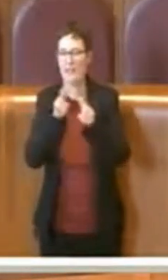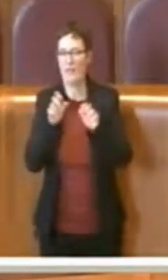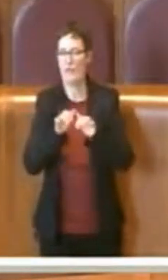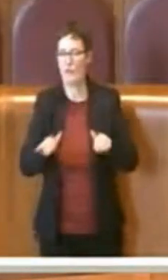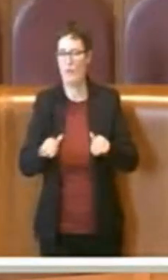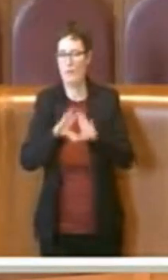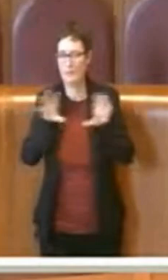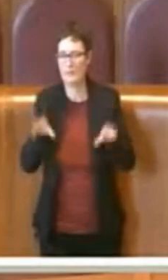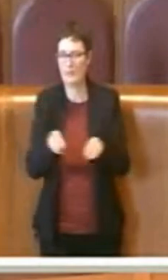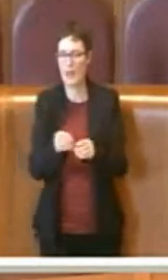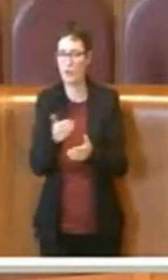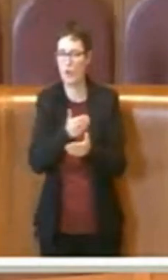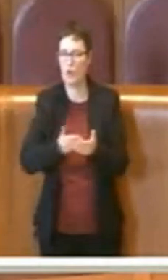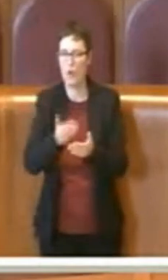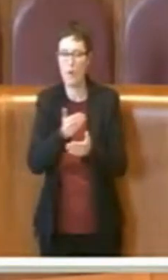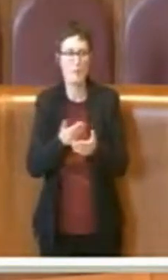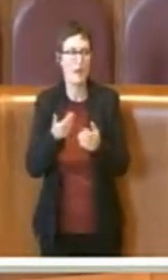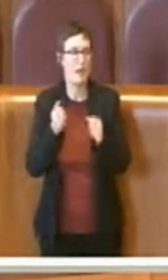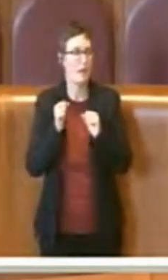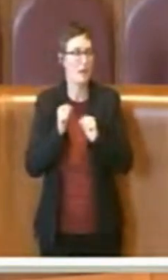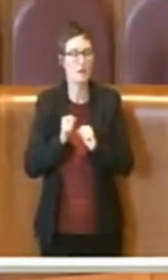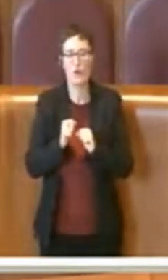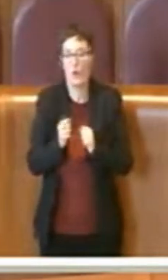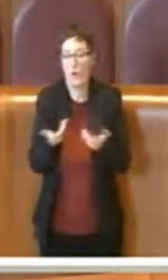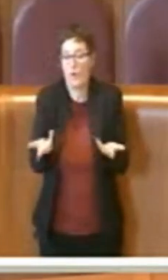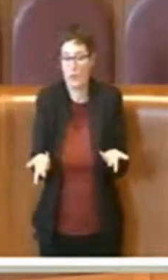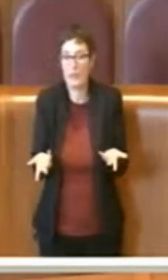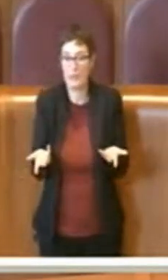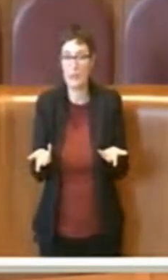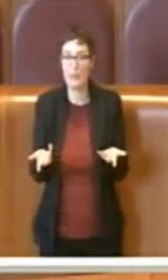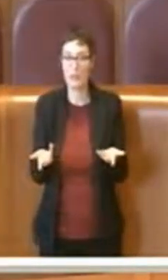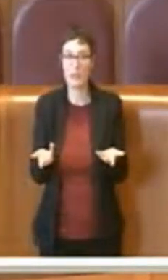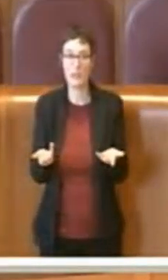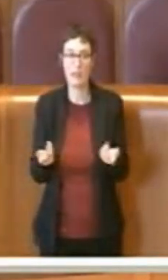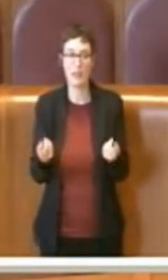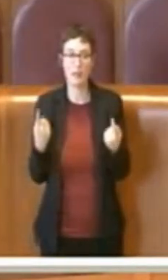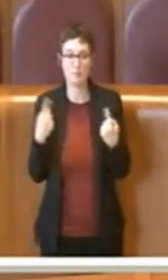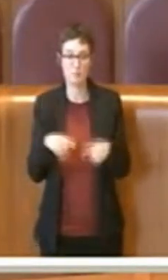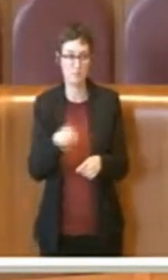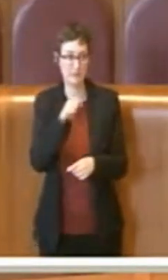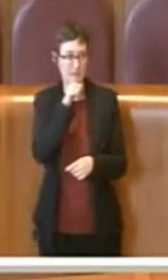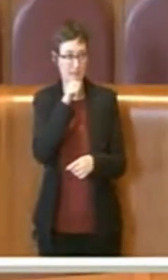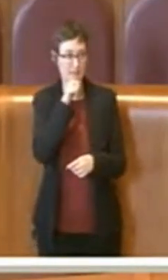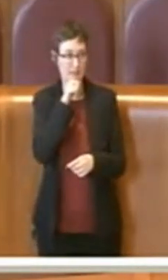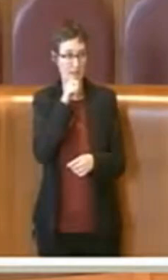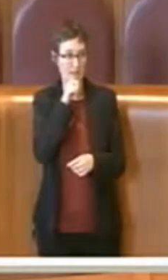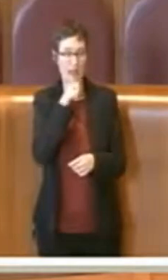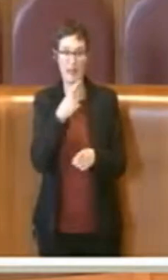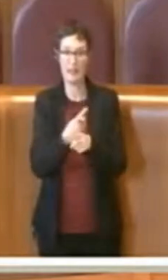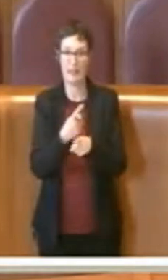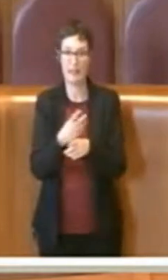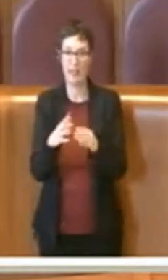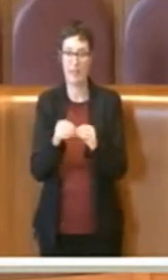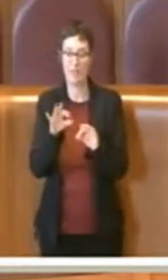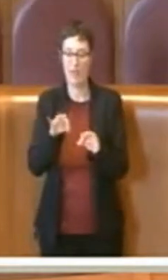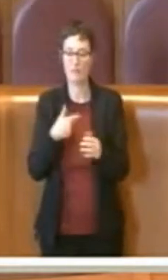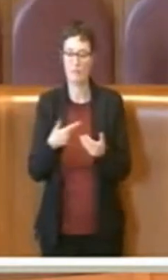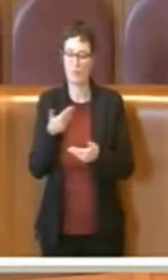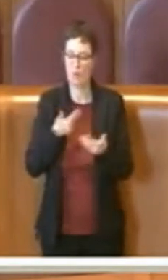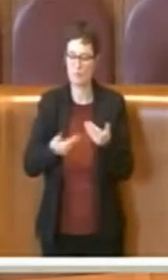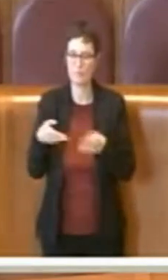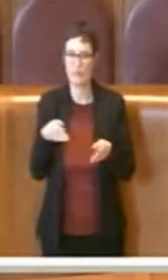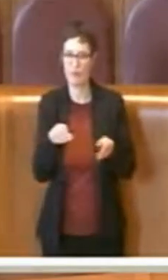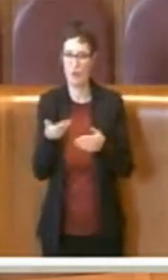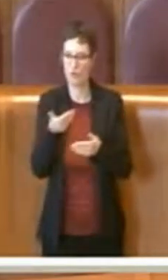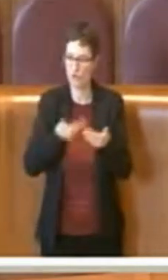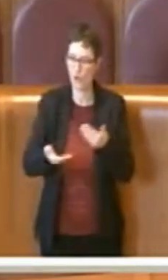anche con dei perimetri attraverso algoritmi, e quindi ovviamente questo va fatto all'interno di un percorso, diciamo, condiviso, senza